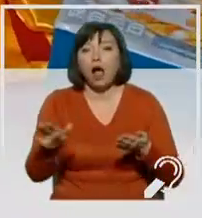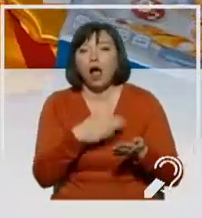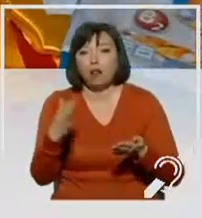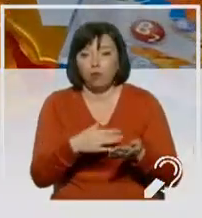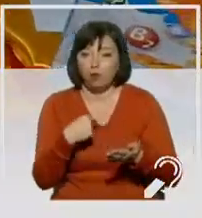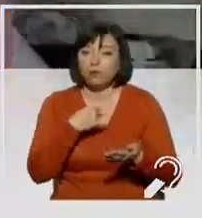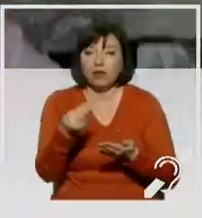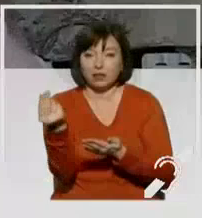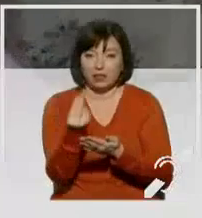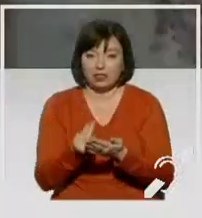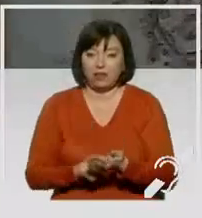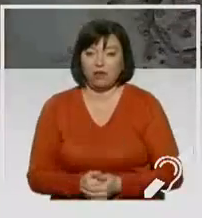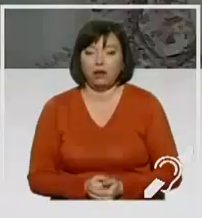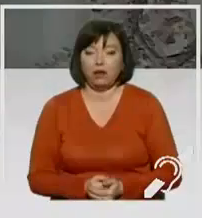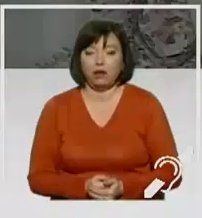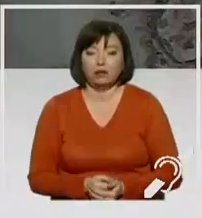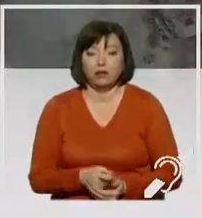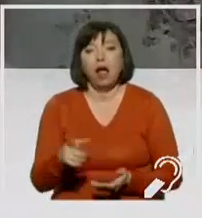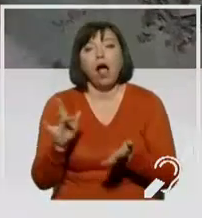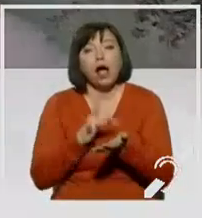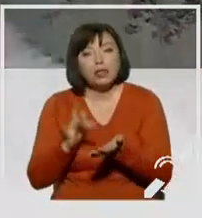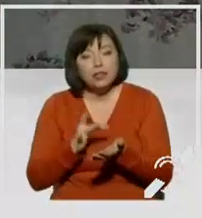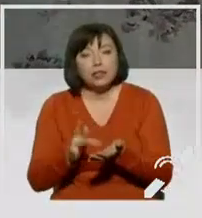să desenez. Caiete, creioane,